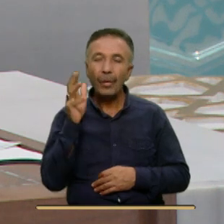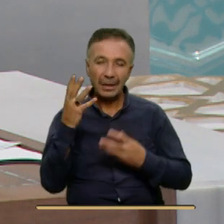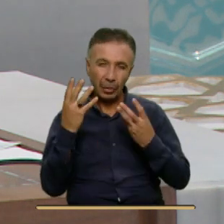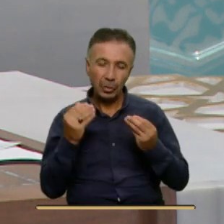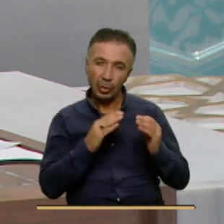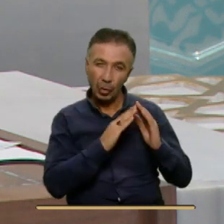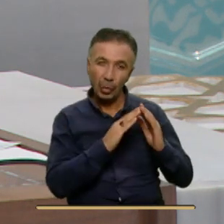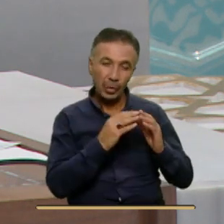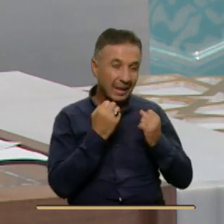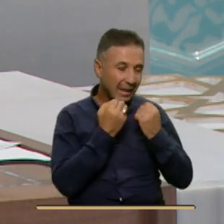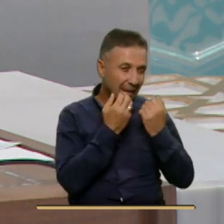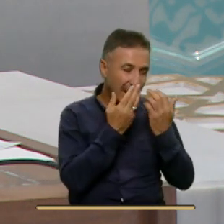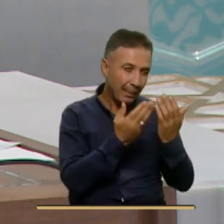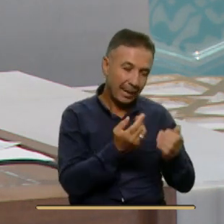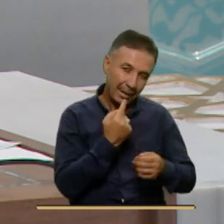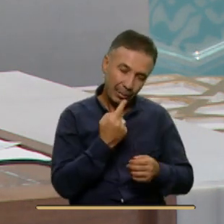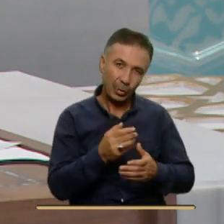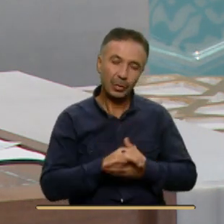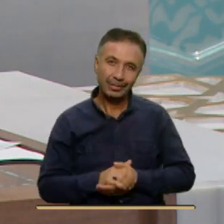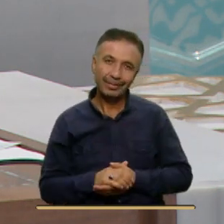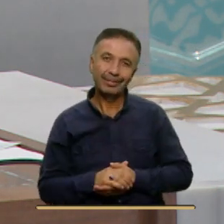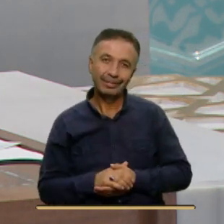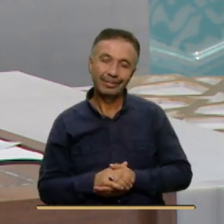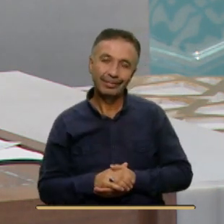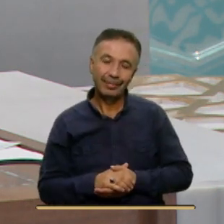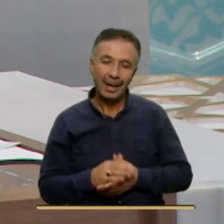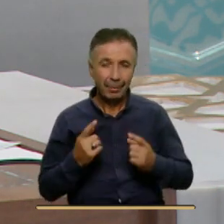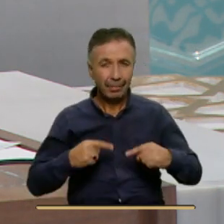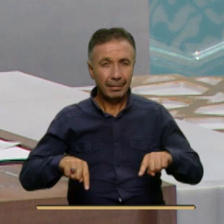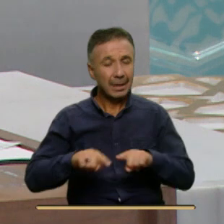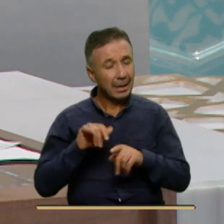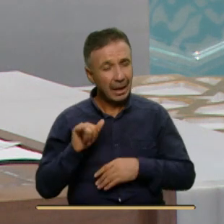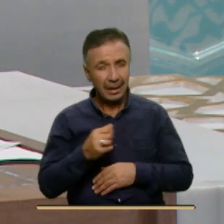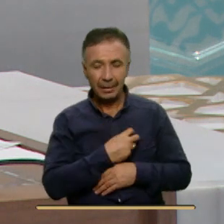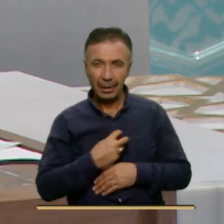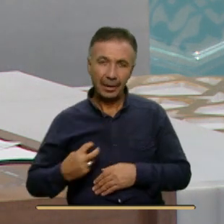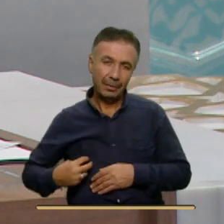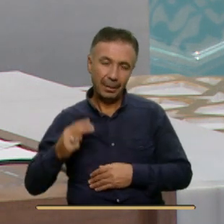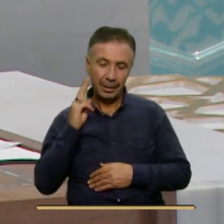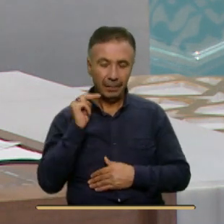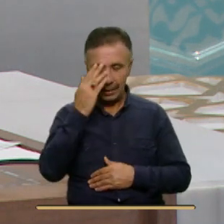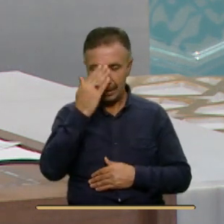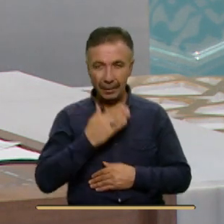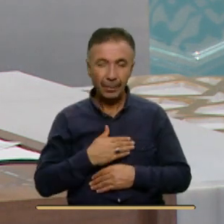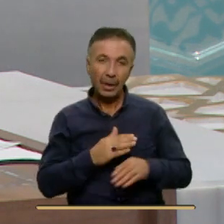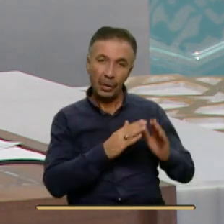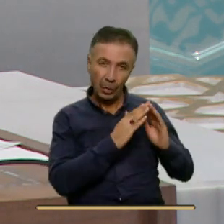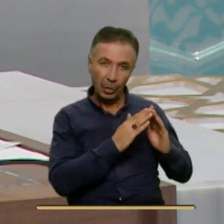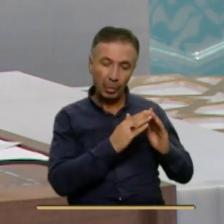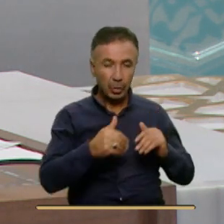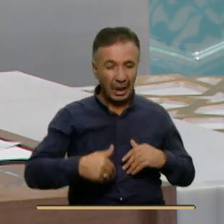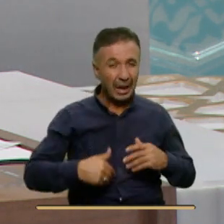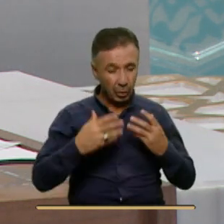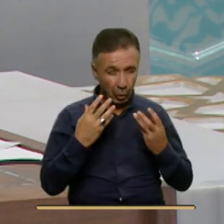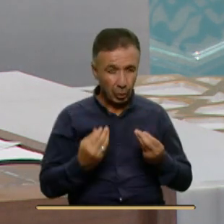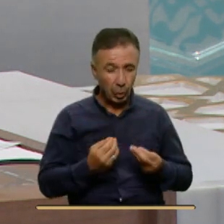buyurur. Biz de öyleyiz. Efendimiz sallallahu aleyhi ve sellem, komşusu açken tok